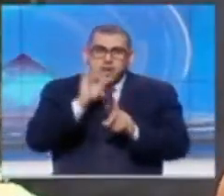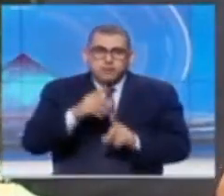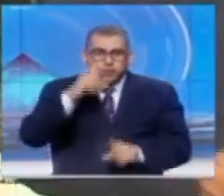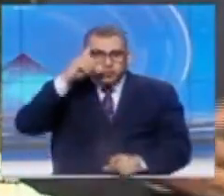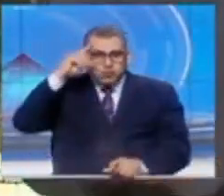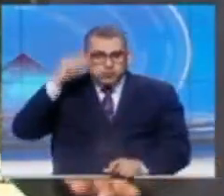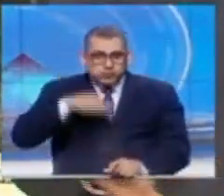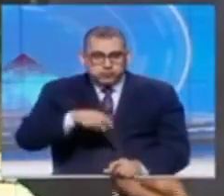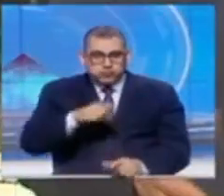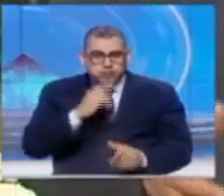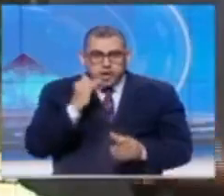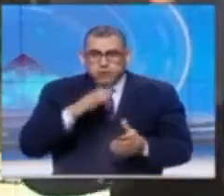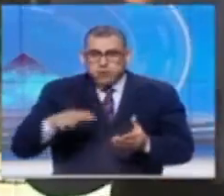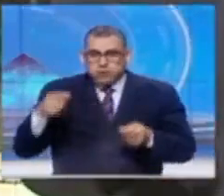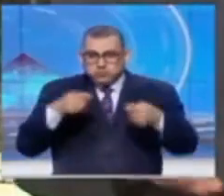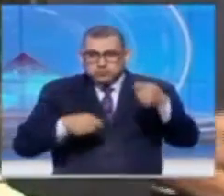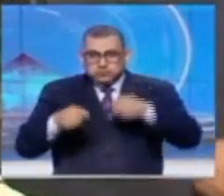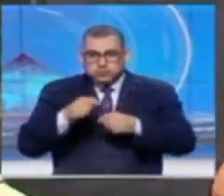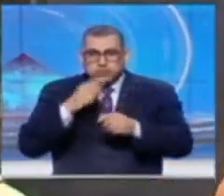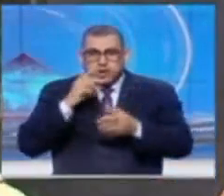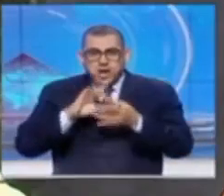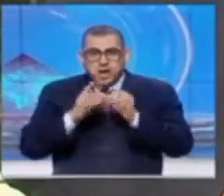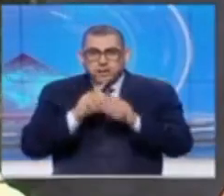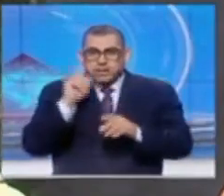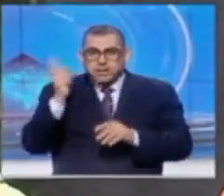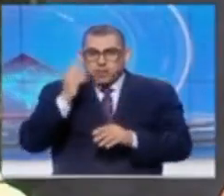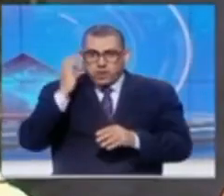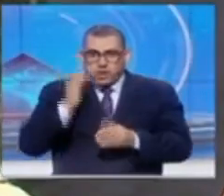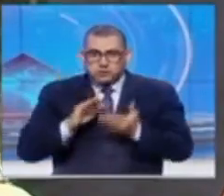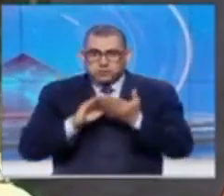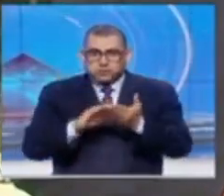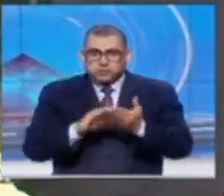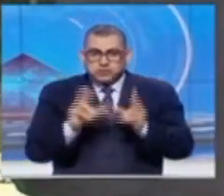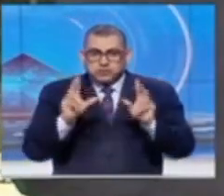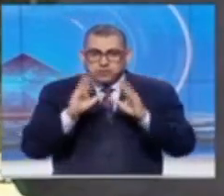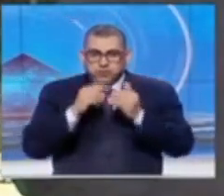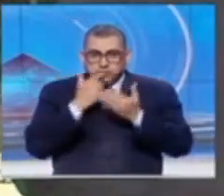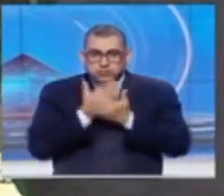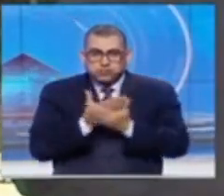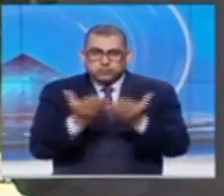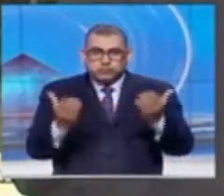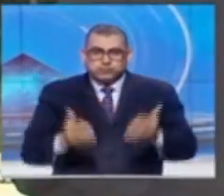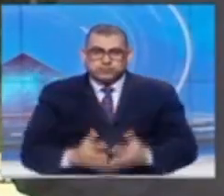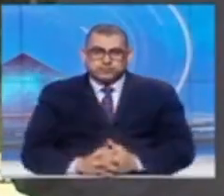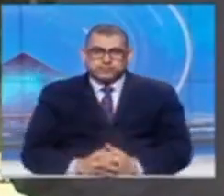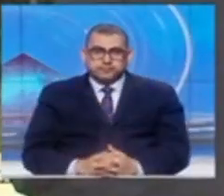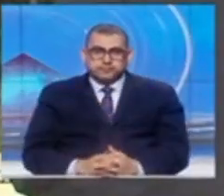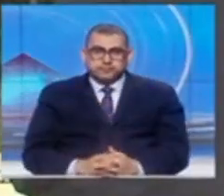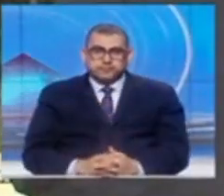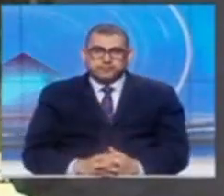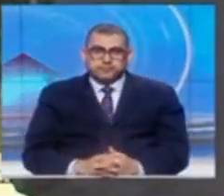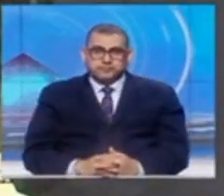المرحلة القادمة من الدول العربية والمنظمات الدولية. من الجامعة العربية منذر أبو دوح، التلفزيون المصري.